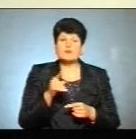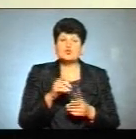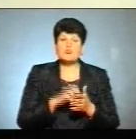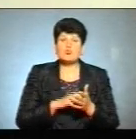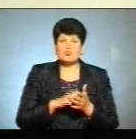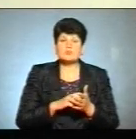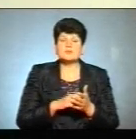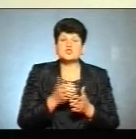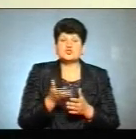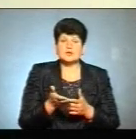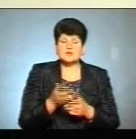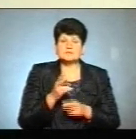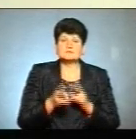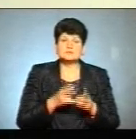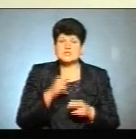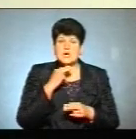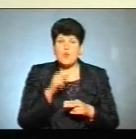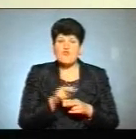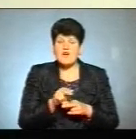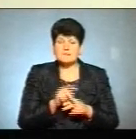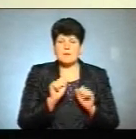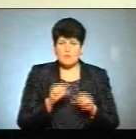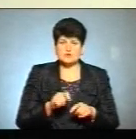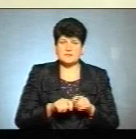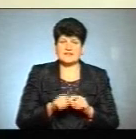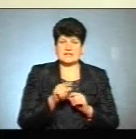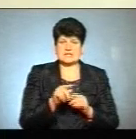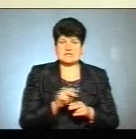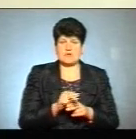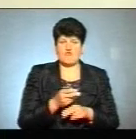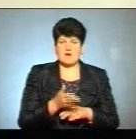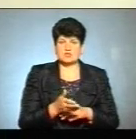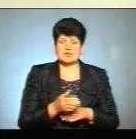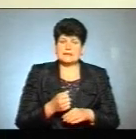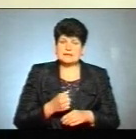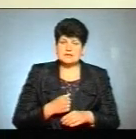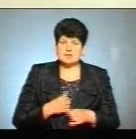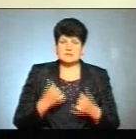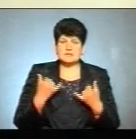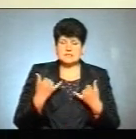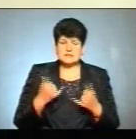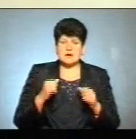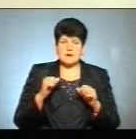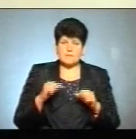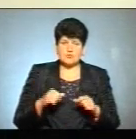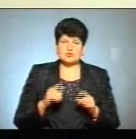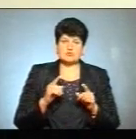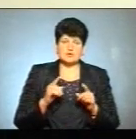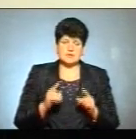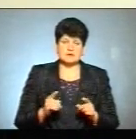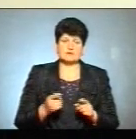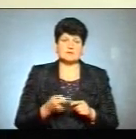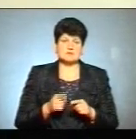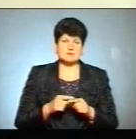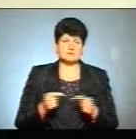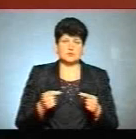причина її зауважень, ми можемо перевірити суто ті зауваження. На жаль, ми зараз, ми можемо тільки, я думаю, що це ми